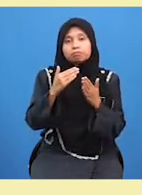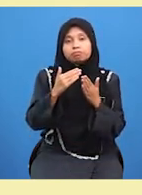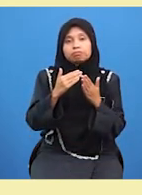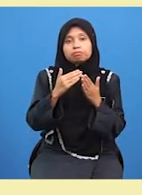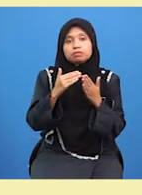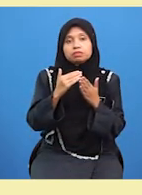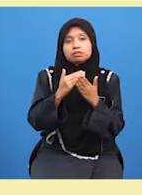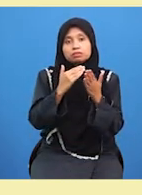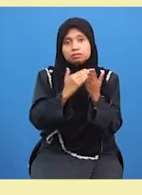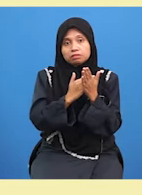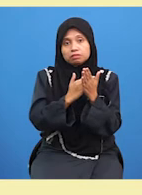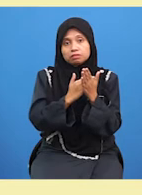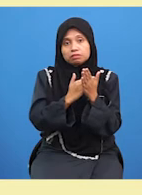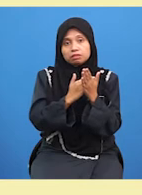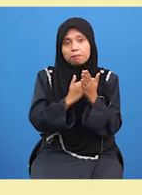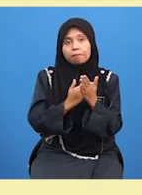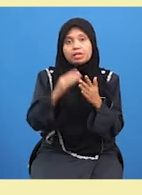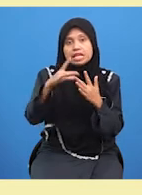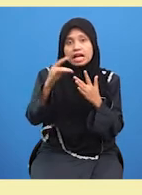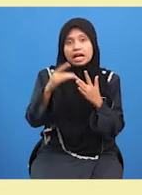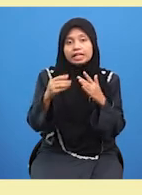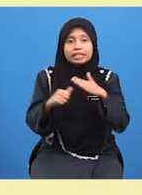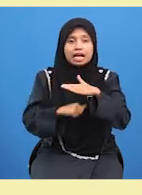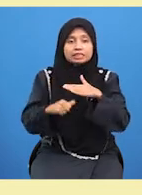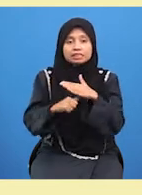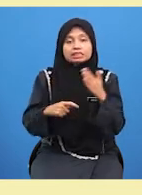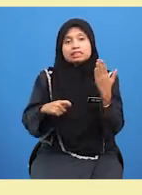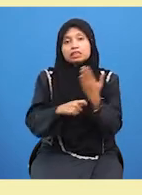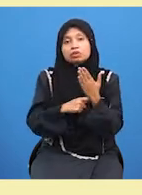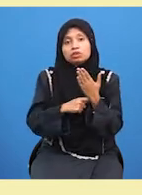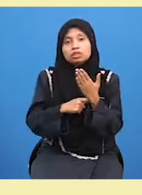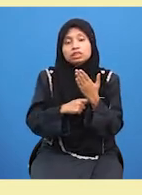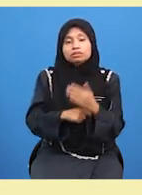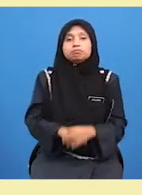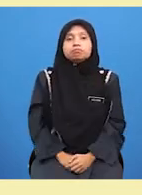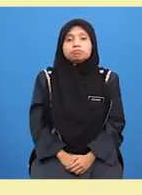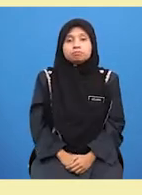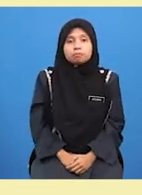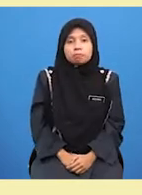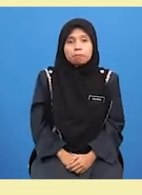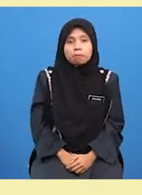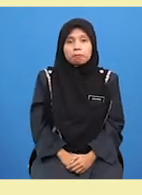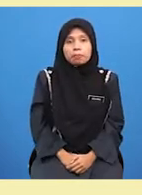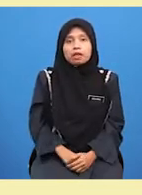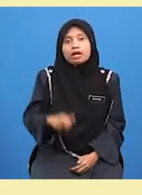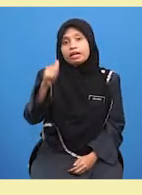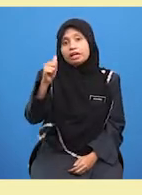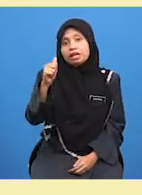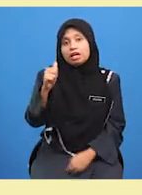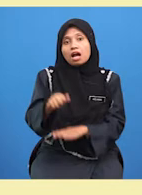merupakan justifikasi bagi pemilihan asas teknologi kecuali